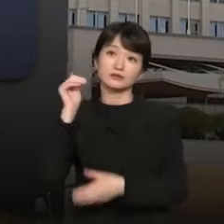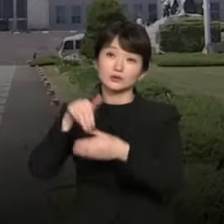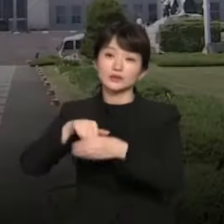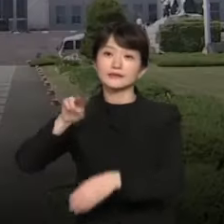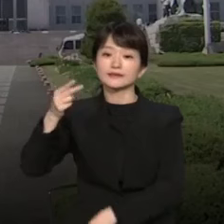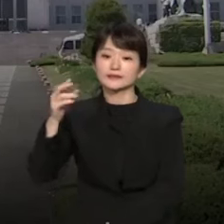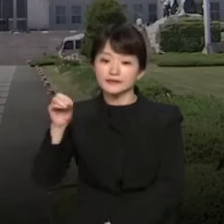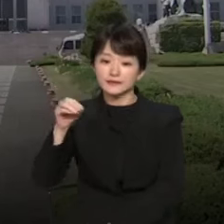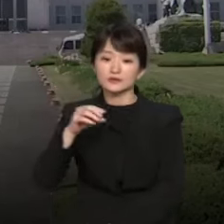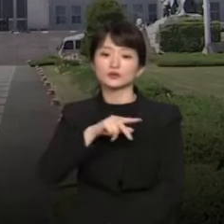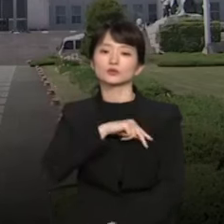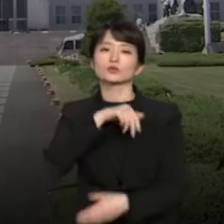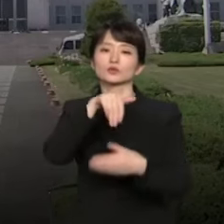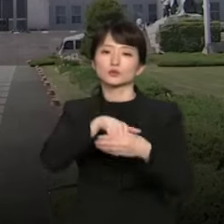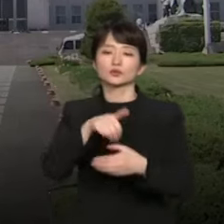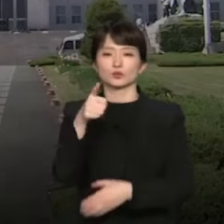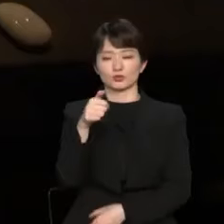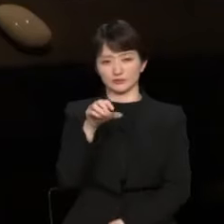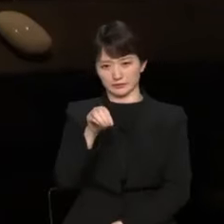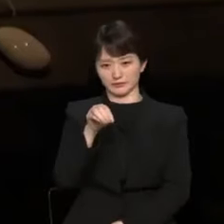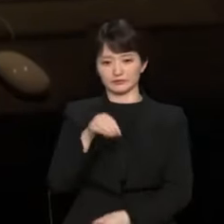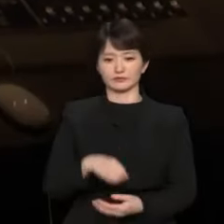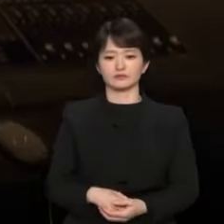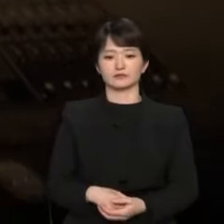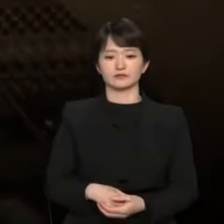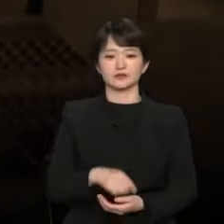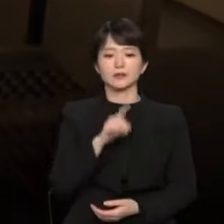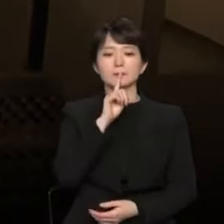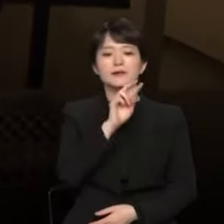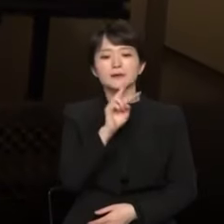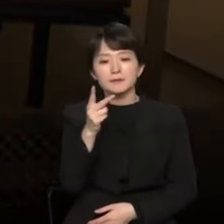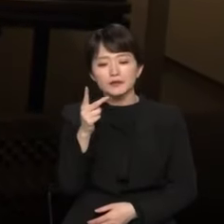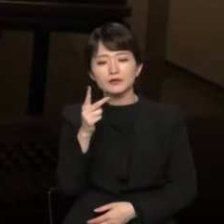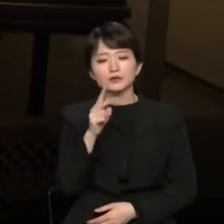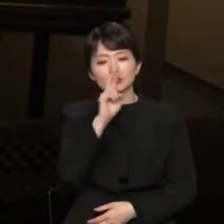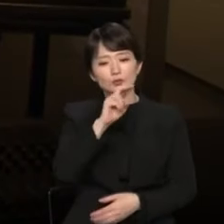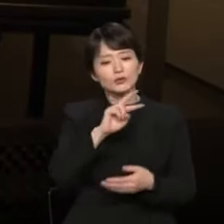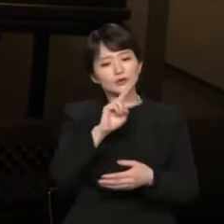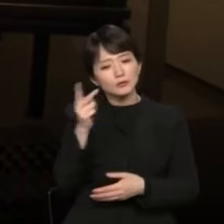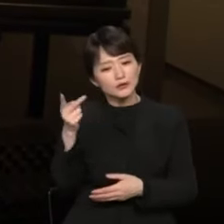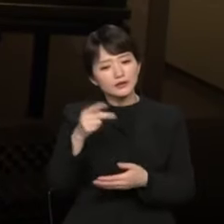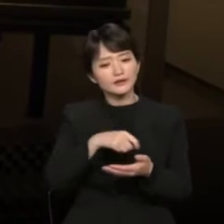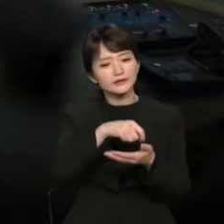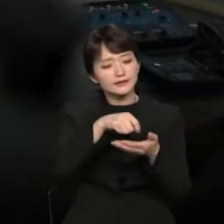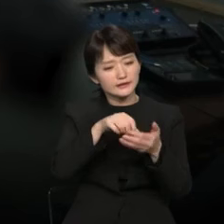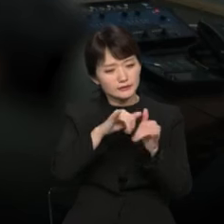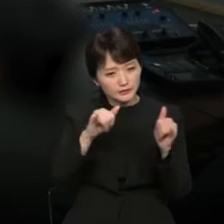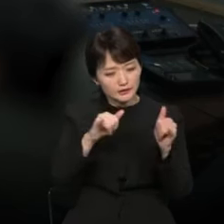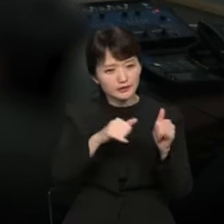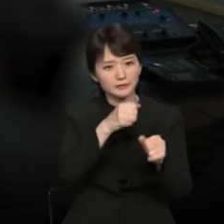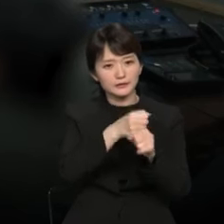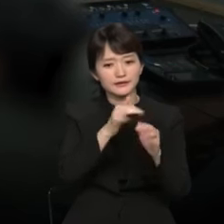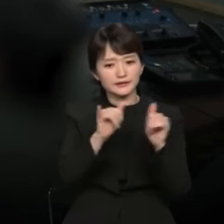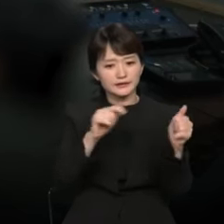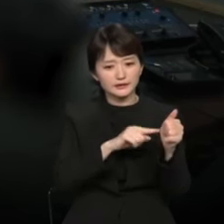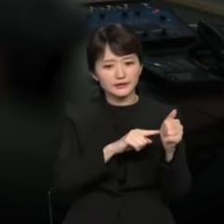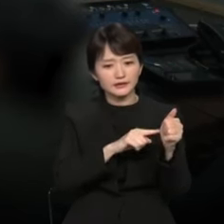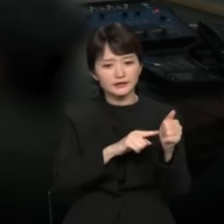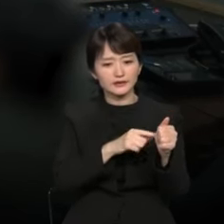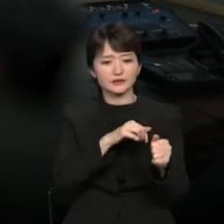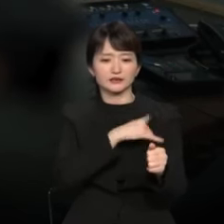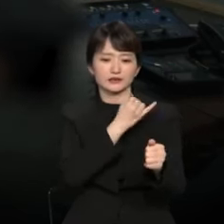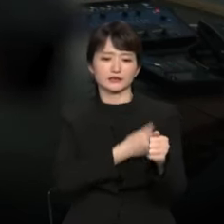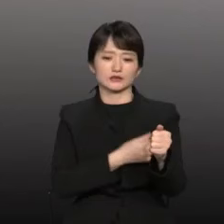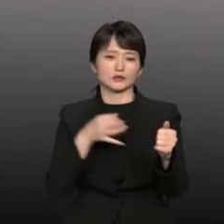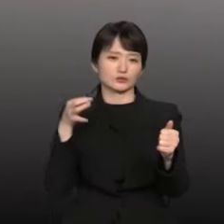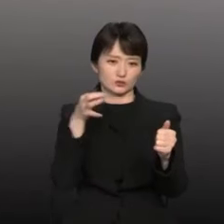원, 국회의원 선거는 50만 원. 가사 바꾸고 편곡하려면 작사, 작곡가에게도 저작 인격권료라는 걸